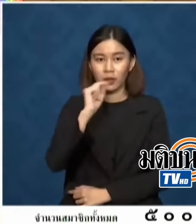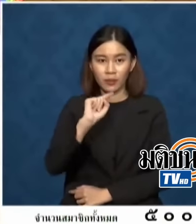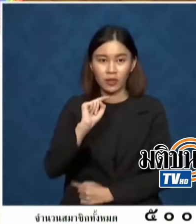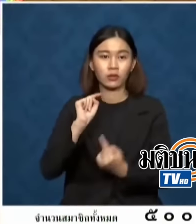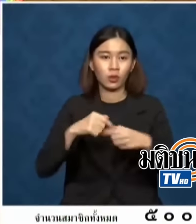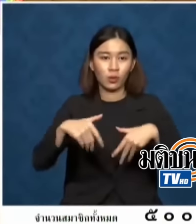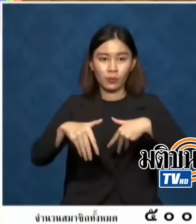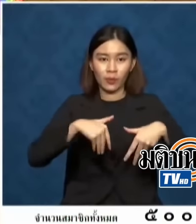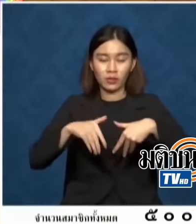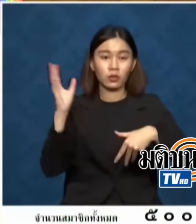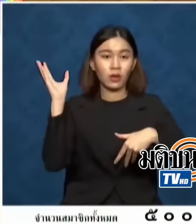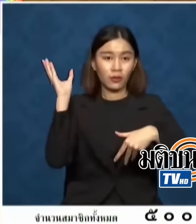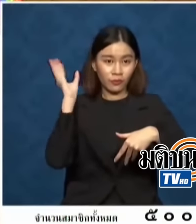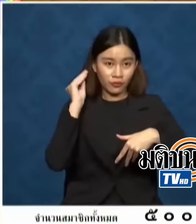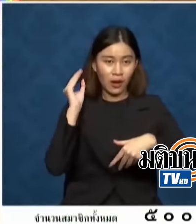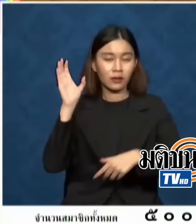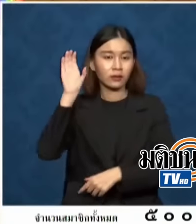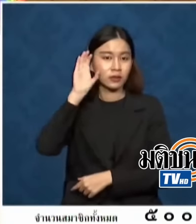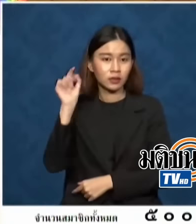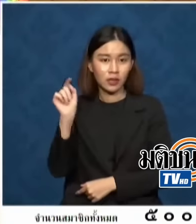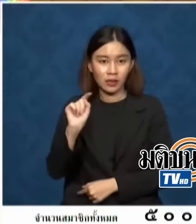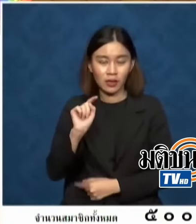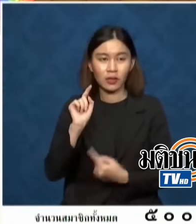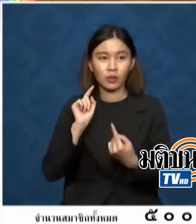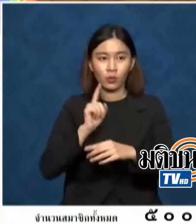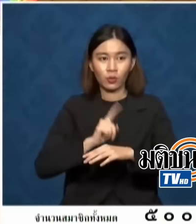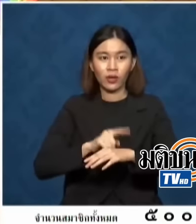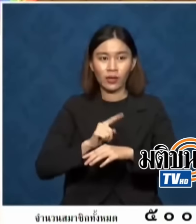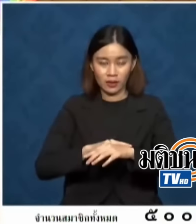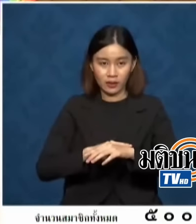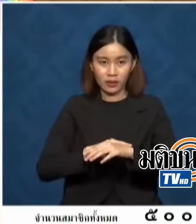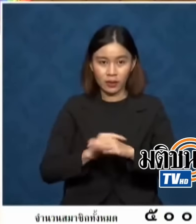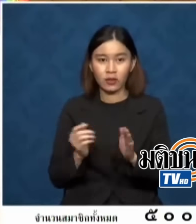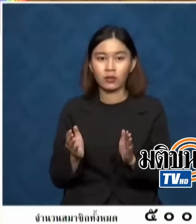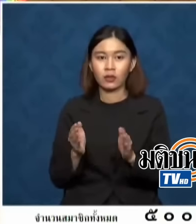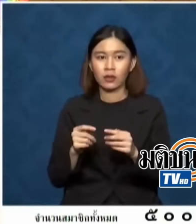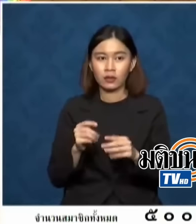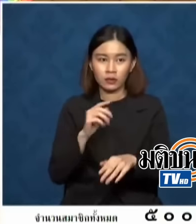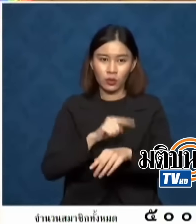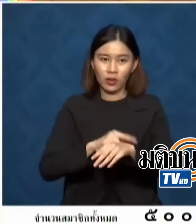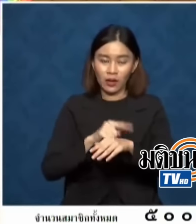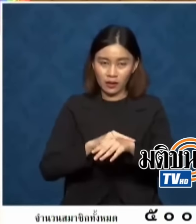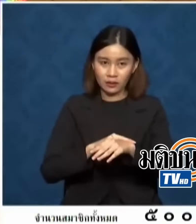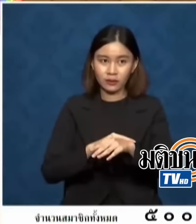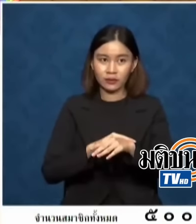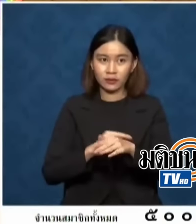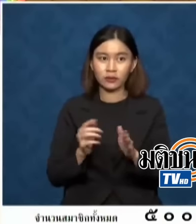ให้ประชาชนรับฟังและเชื่อว่าเวลาจะอยู่เคียงข้างเรานะคะ